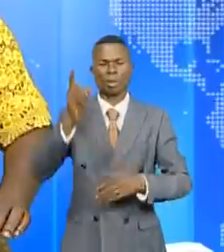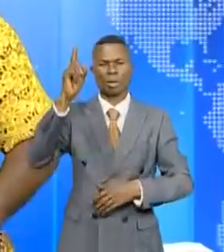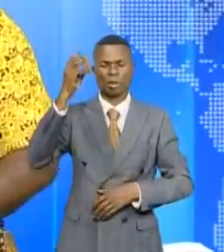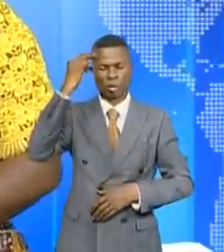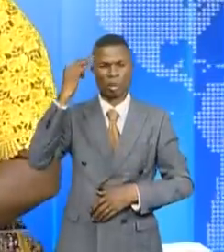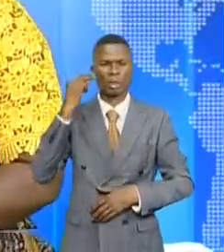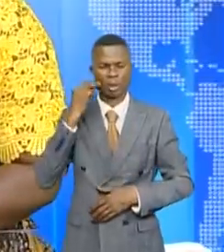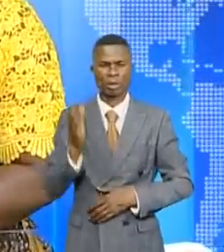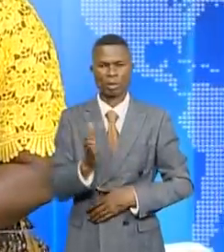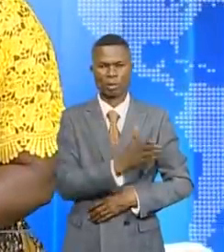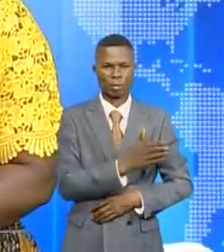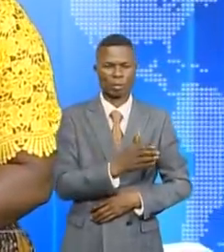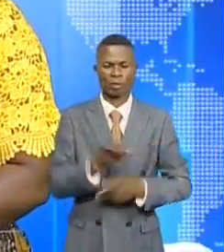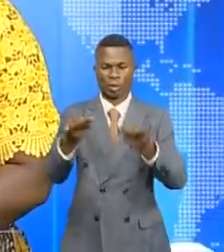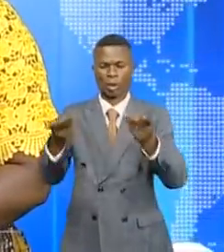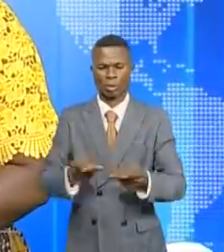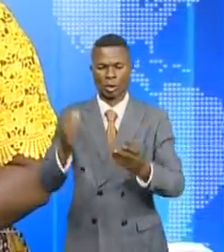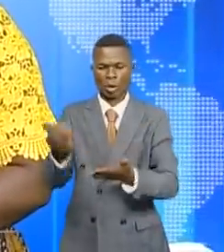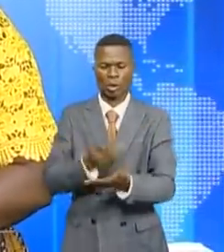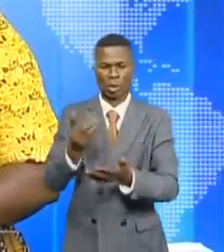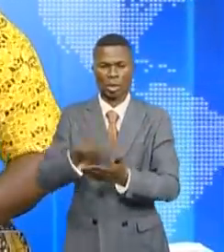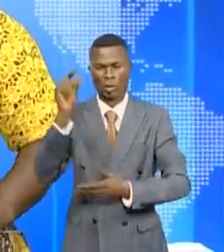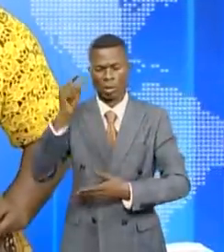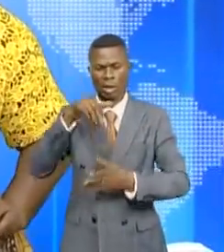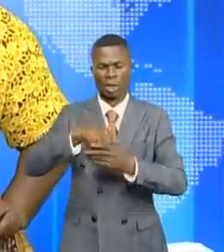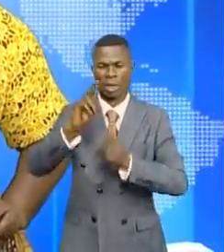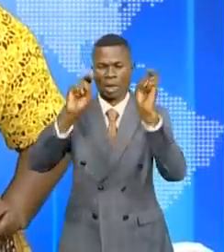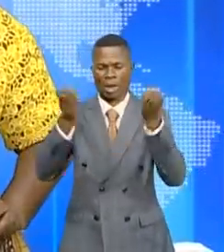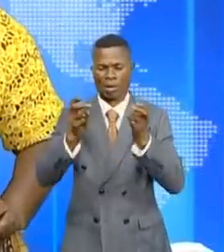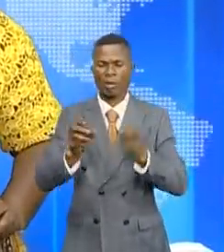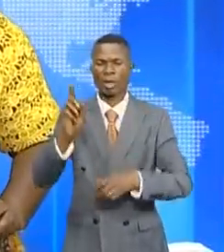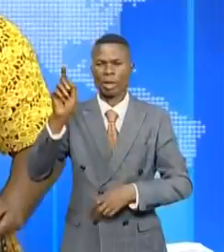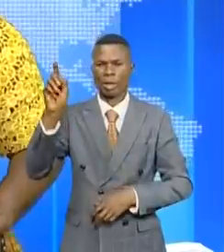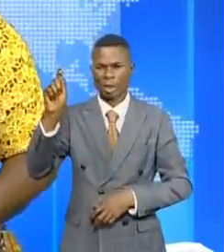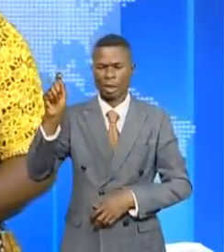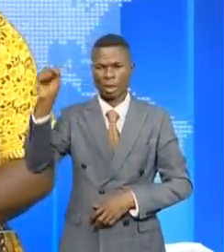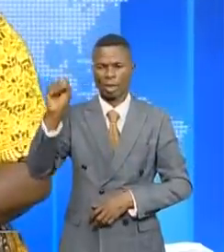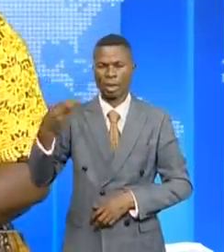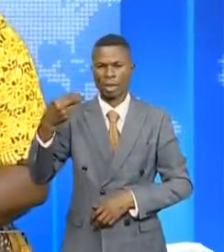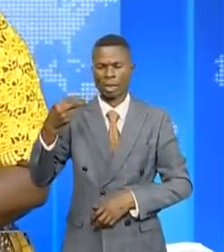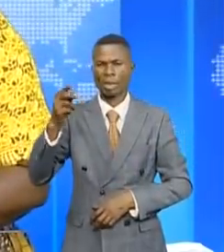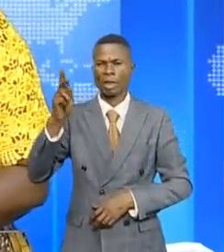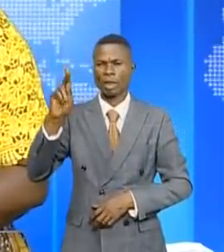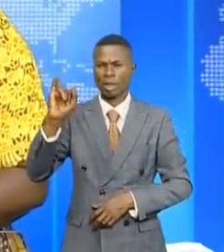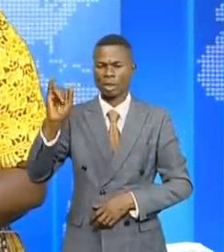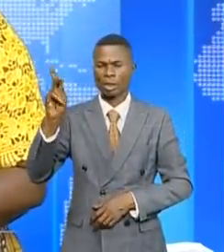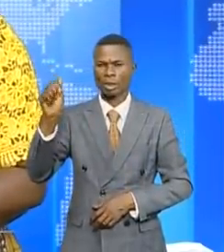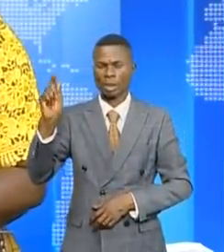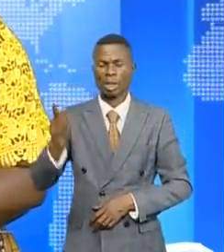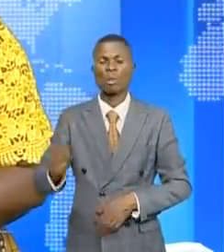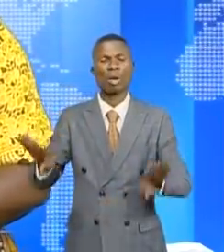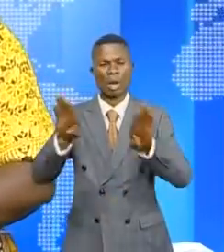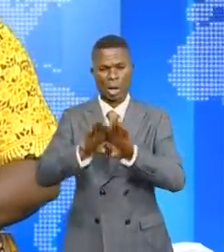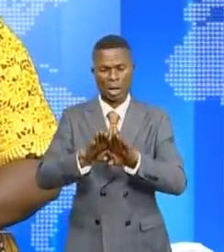vice-primature. Les sites d'exploitation du diamant en plein centre de Tikapa sont désormais fermés. La décision de la ministre des Mines a